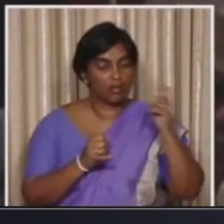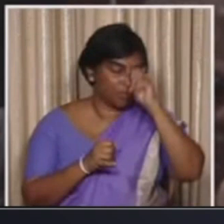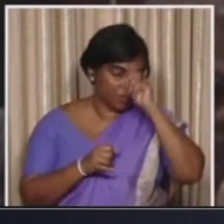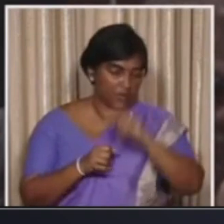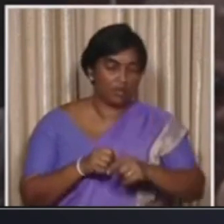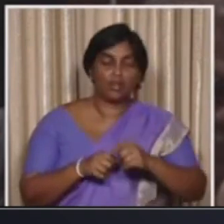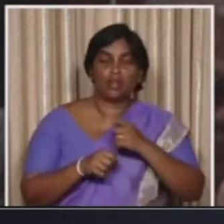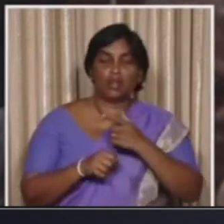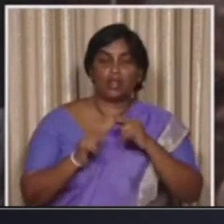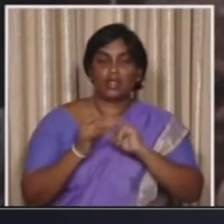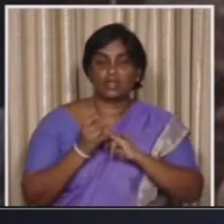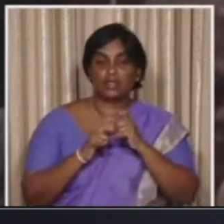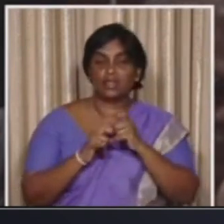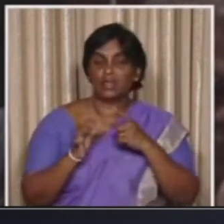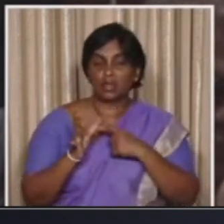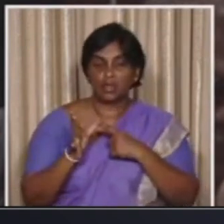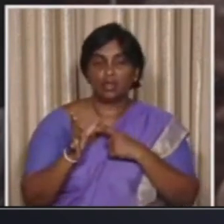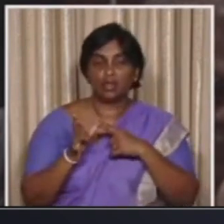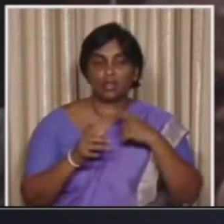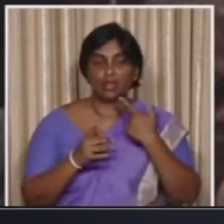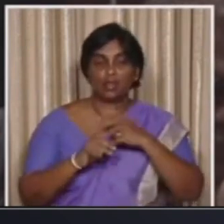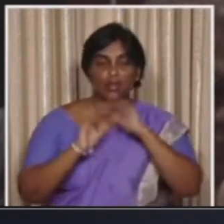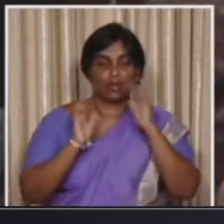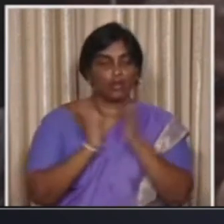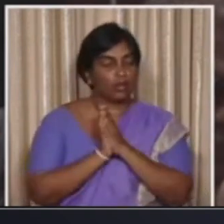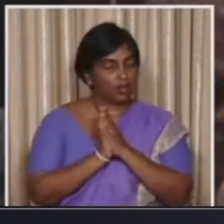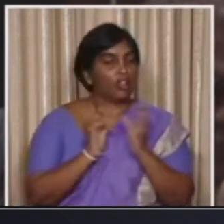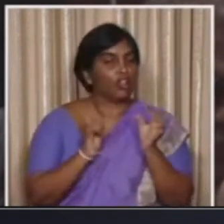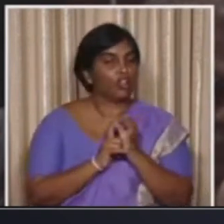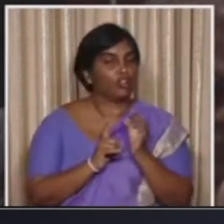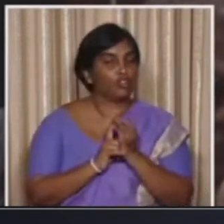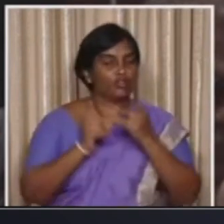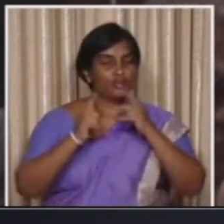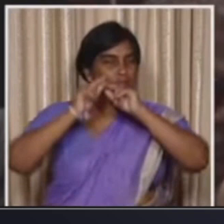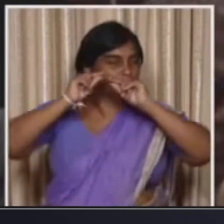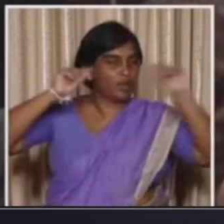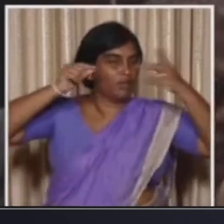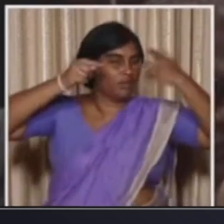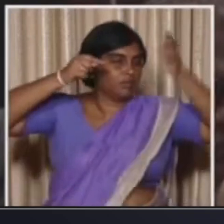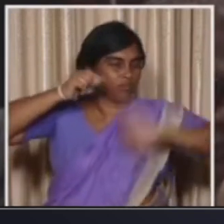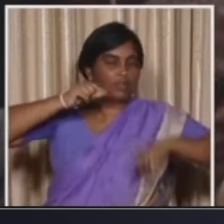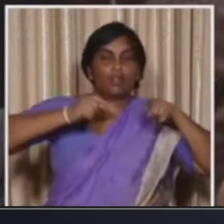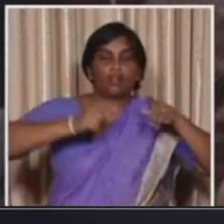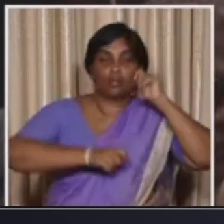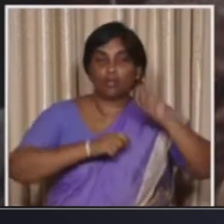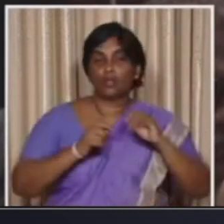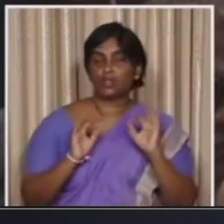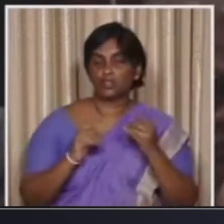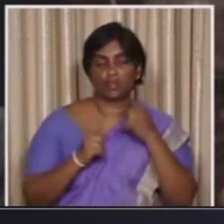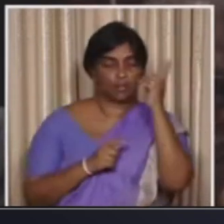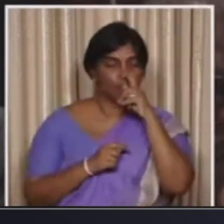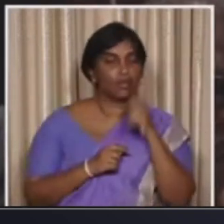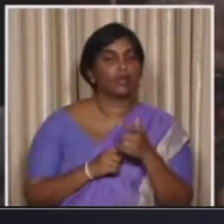මහත්තයා ඒ වගේම කුරුබාරි සම මහත්තයා නෝනා මේ අය දරිද්‍ර දරේකාවෙන් පල්ලෙහාට වැටලා ඉන්නේ මේ මිනිස්සුන්ගේ සාමාන්‍ය අවම